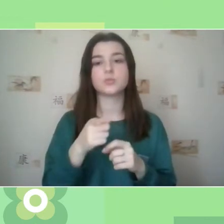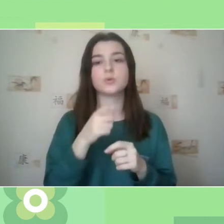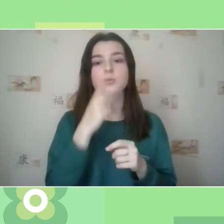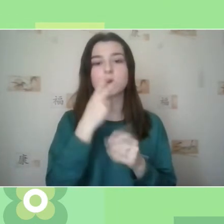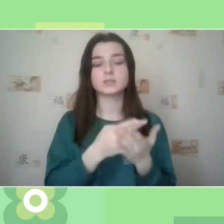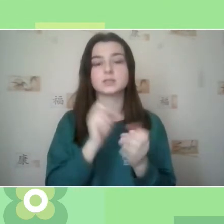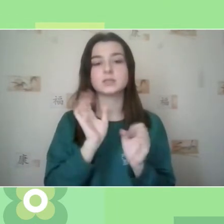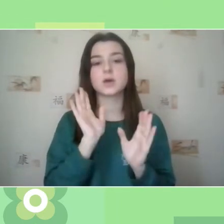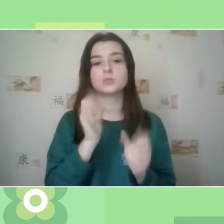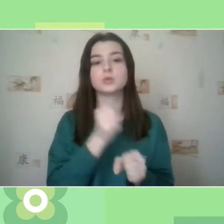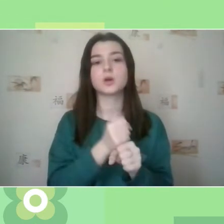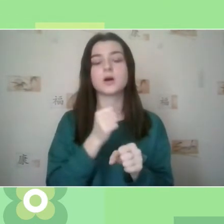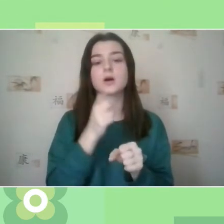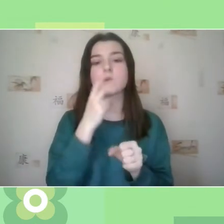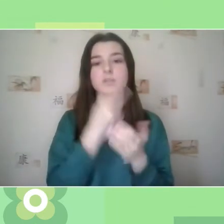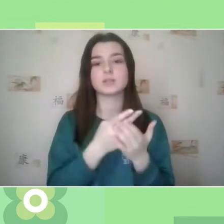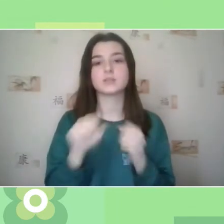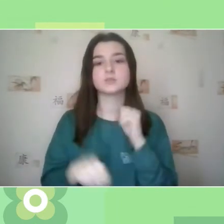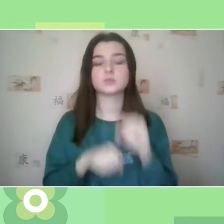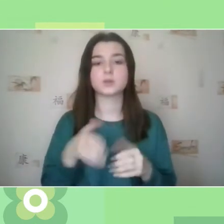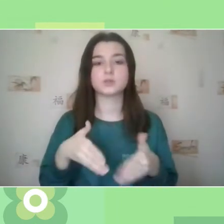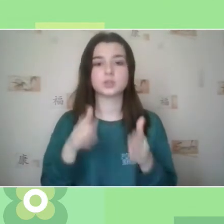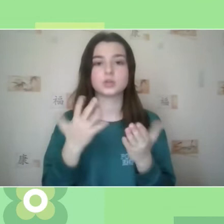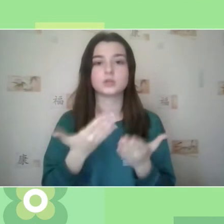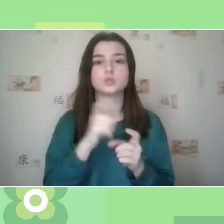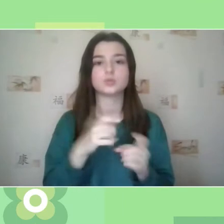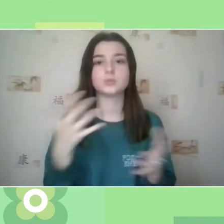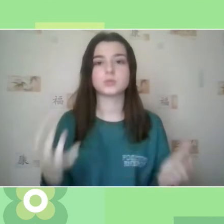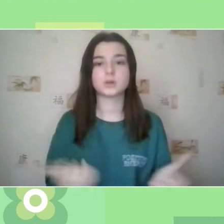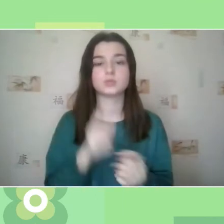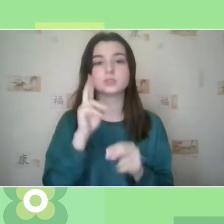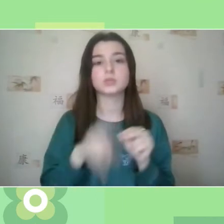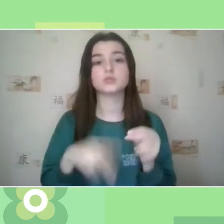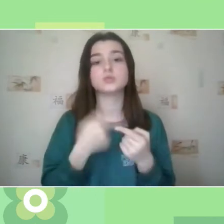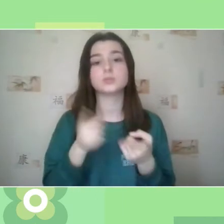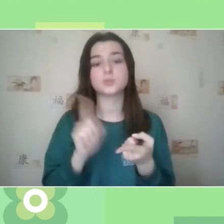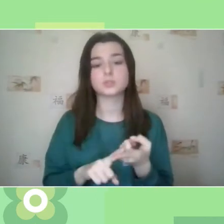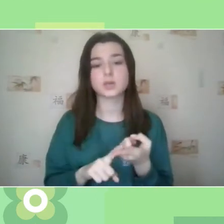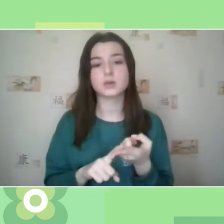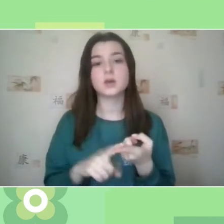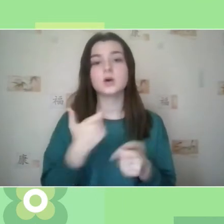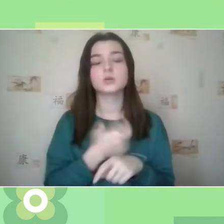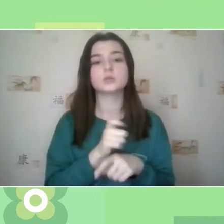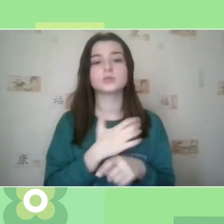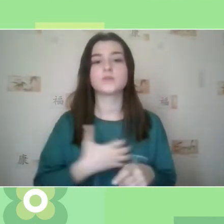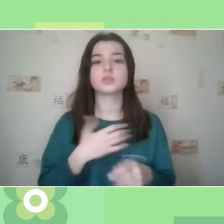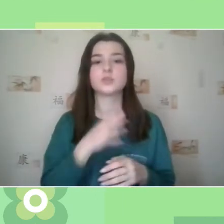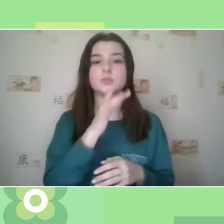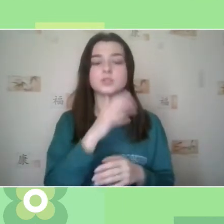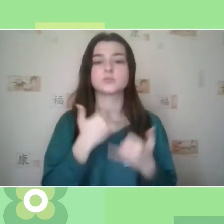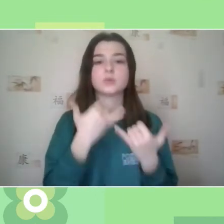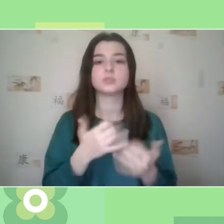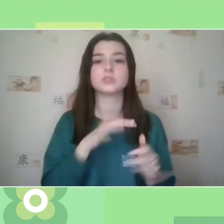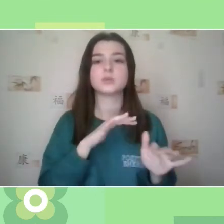буде виглядати велодоріжка, якщо люди її підтримують. Ну і закінчуючи про це, дуже важливо під час благодійних подій,